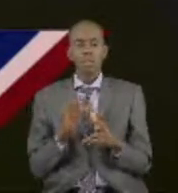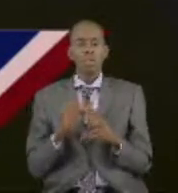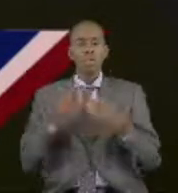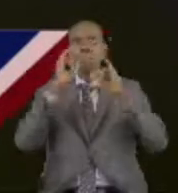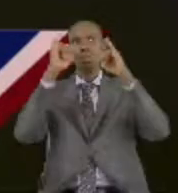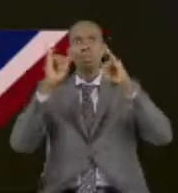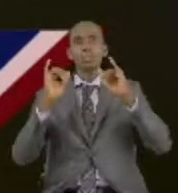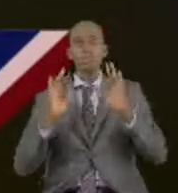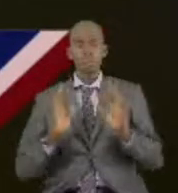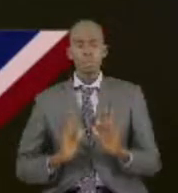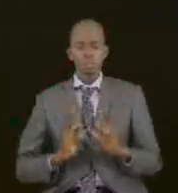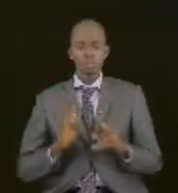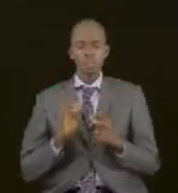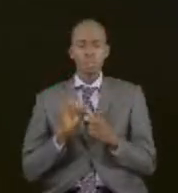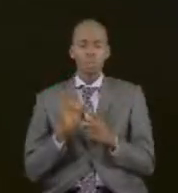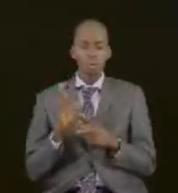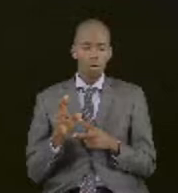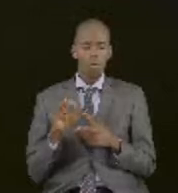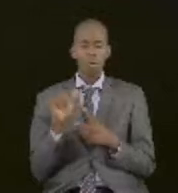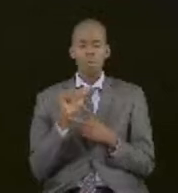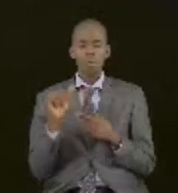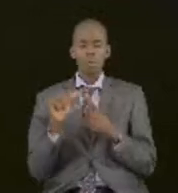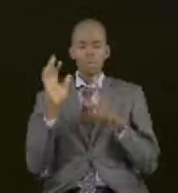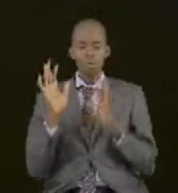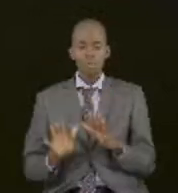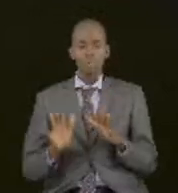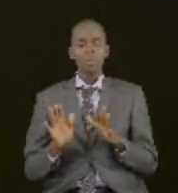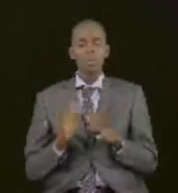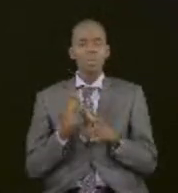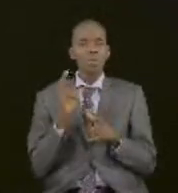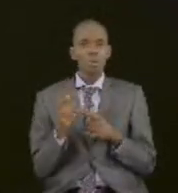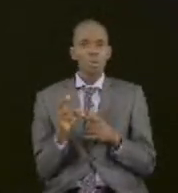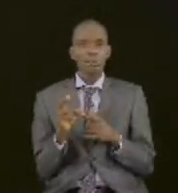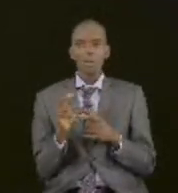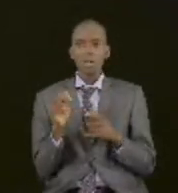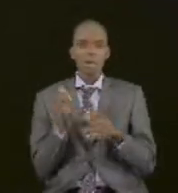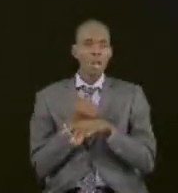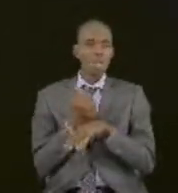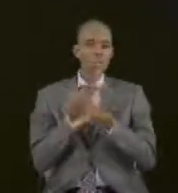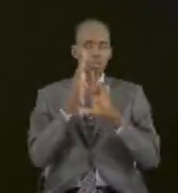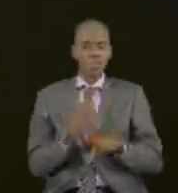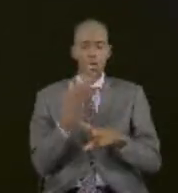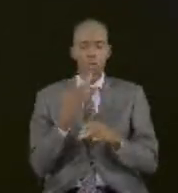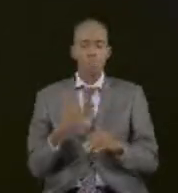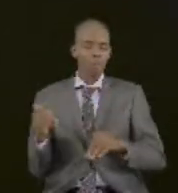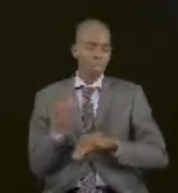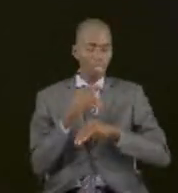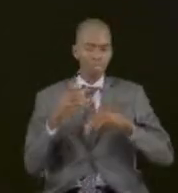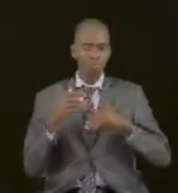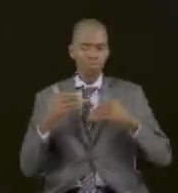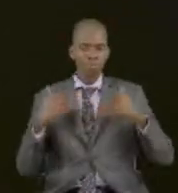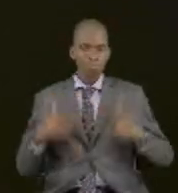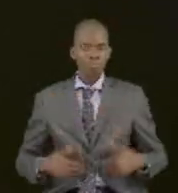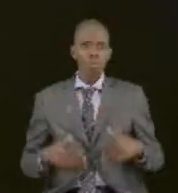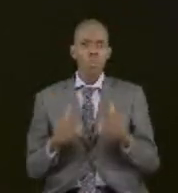idolâtres, ni les adultères, ni les efféminés, ni les infâmes, ni